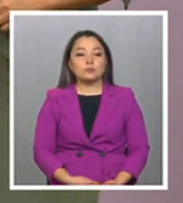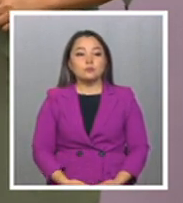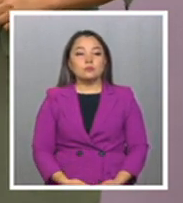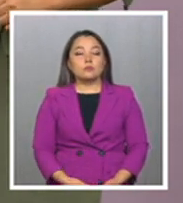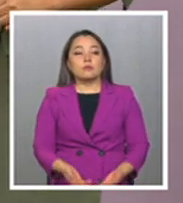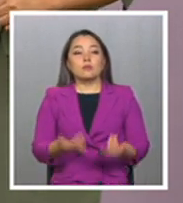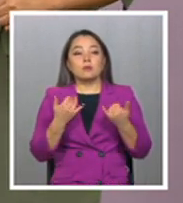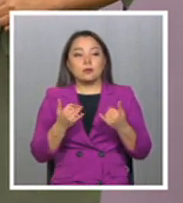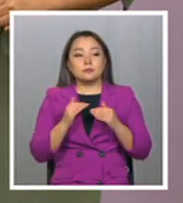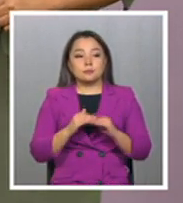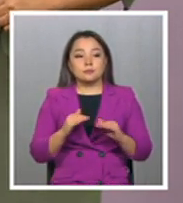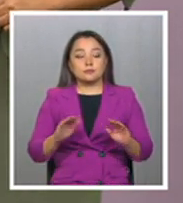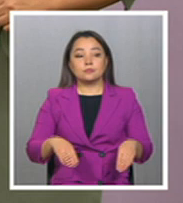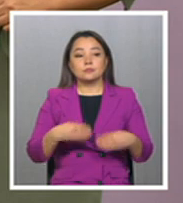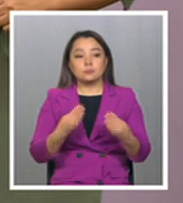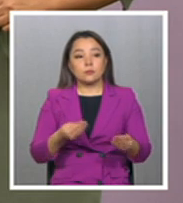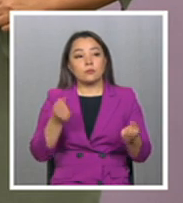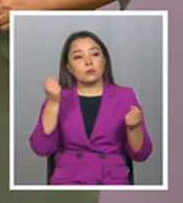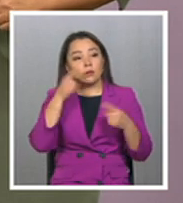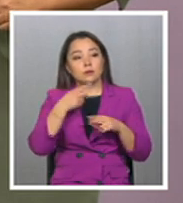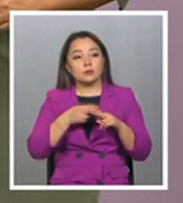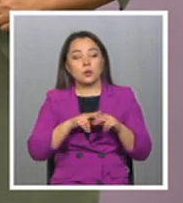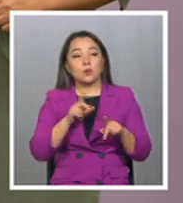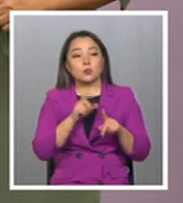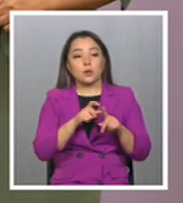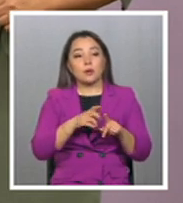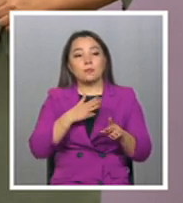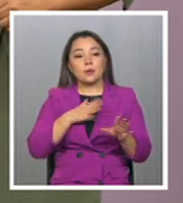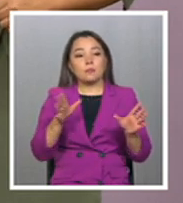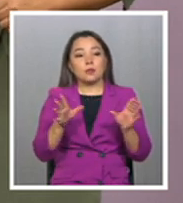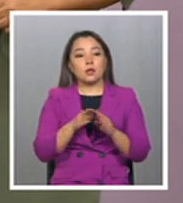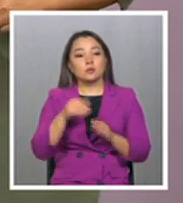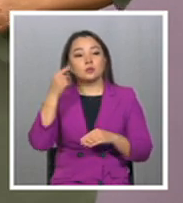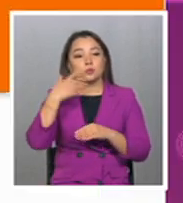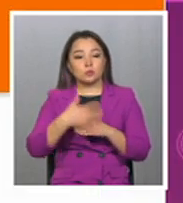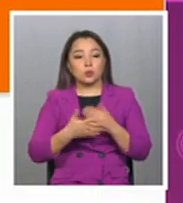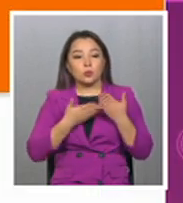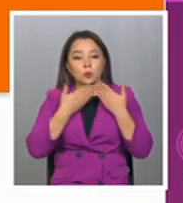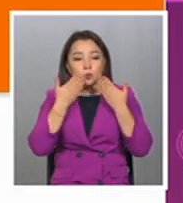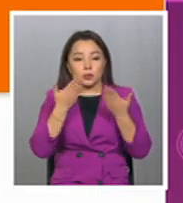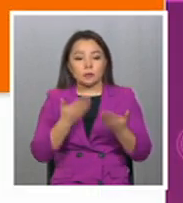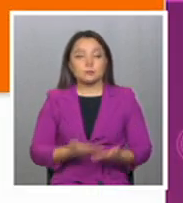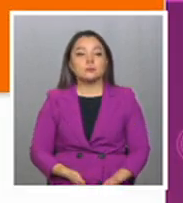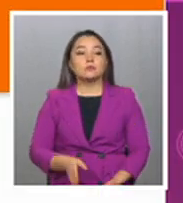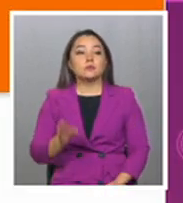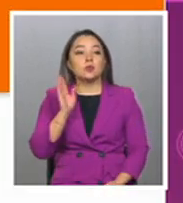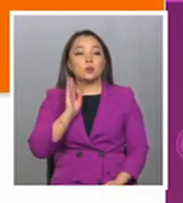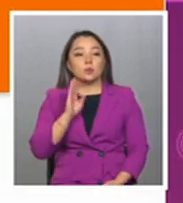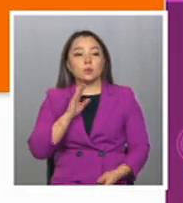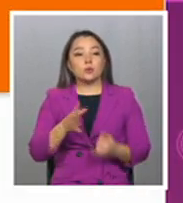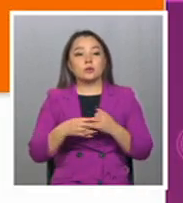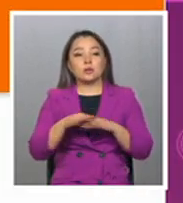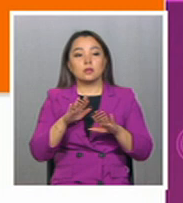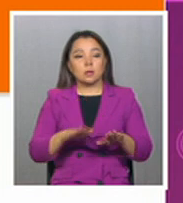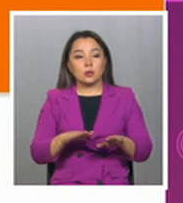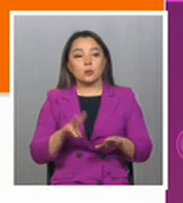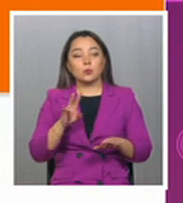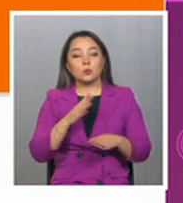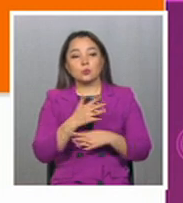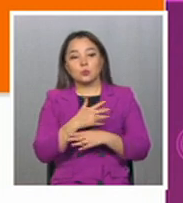Балалар, берілген нақыл сөздерді менімен бірге түсініп оқыңдар. Сулы жер, нулы